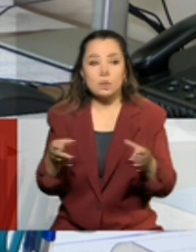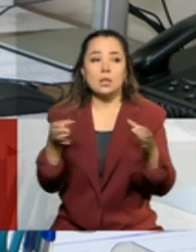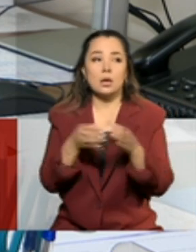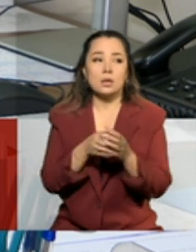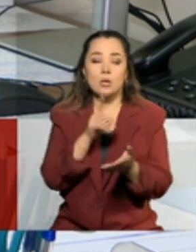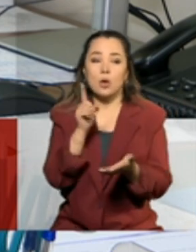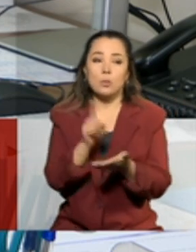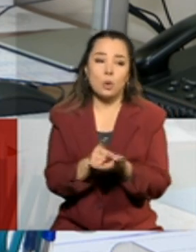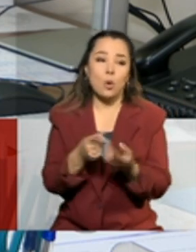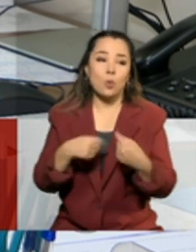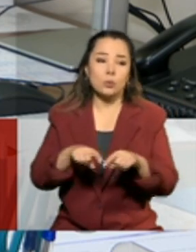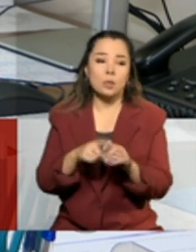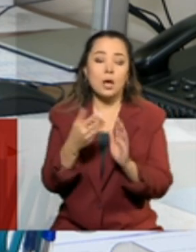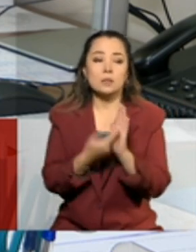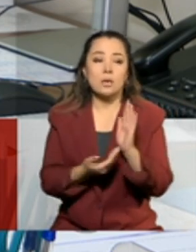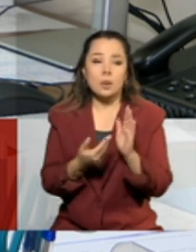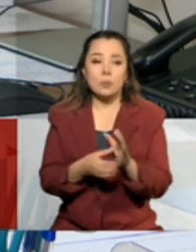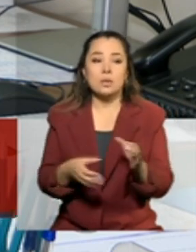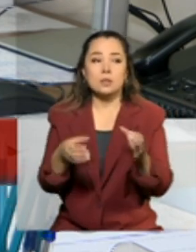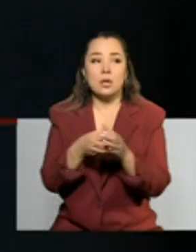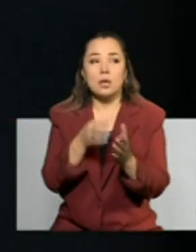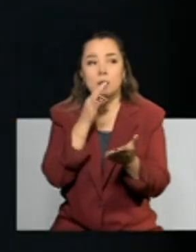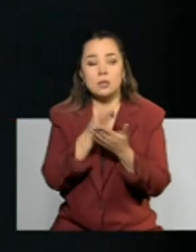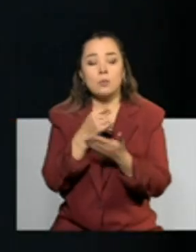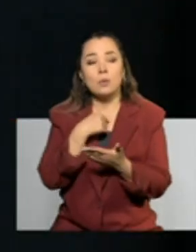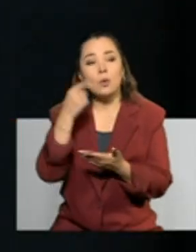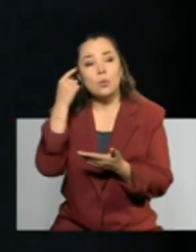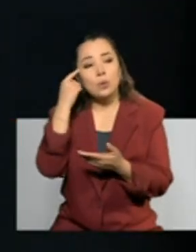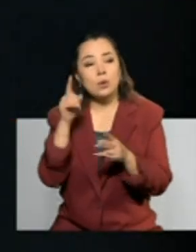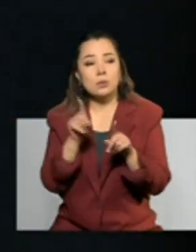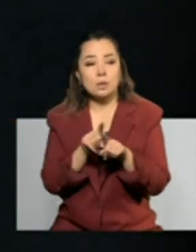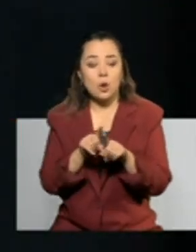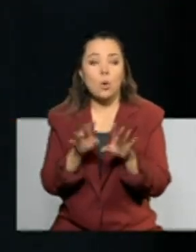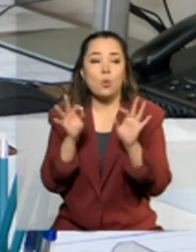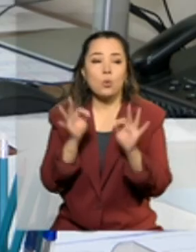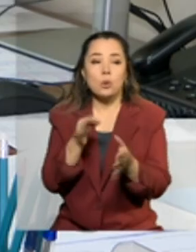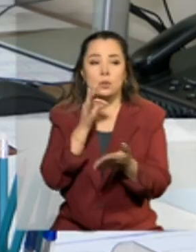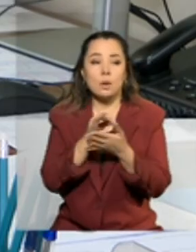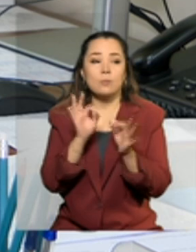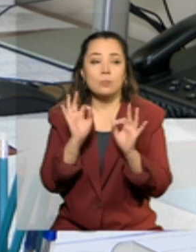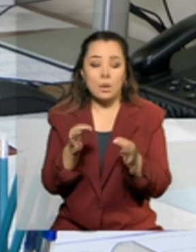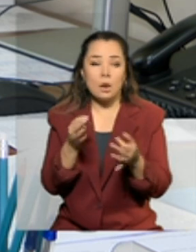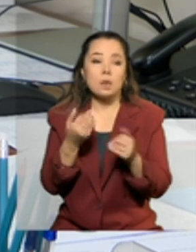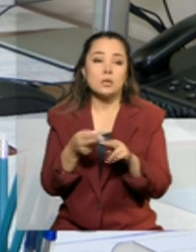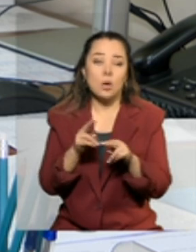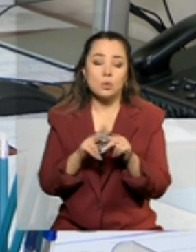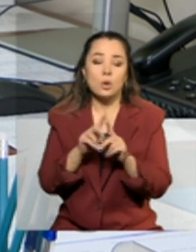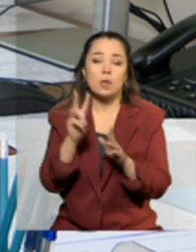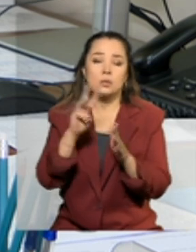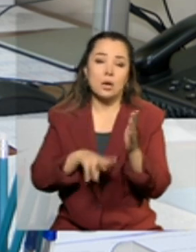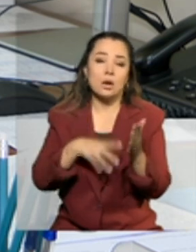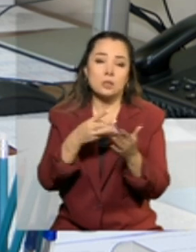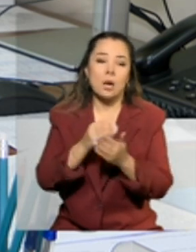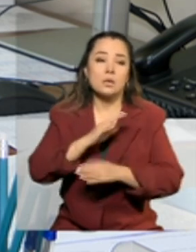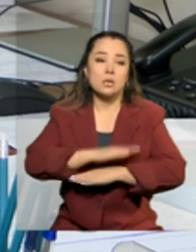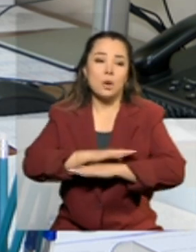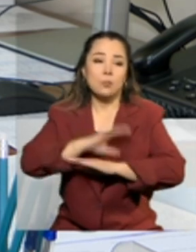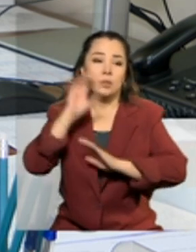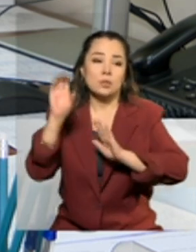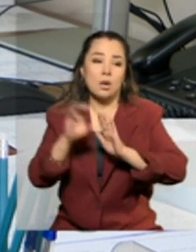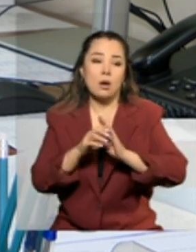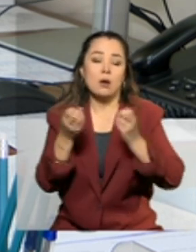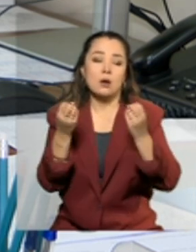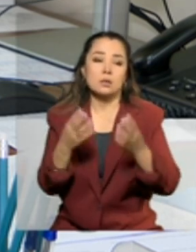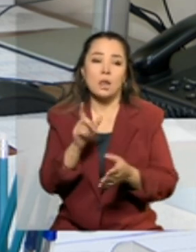орындар қайтадан сараптама анализ жасаса, мен ойлаймын, әлдеқайда бұл орынды болар еді деп. Дей тұрғанмен сол айыппұл төлейтін, сол тәртіппен жүретін